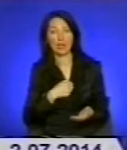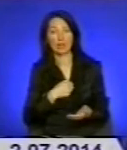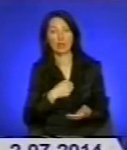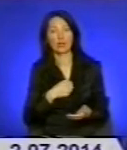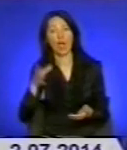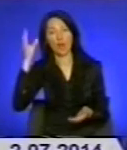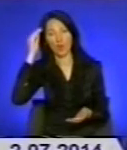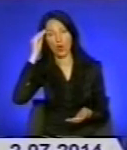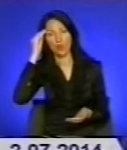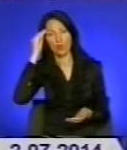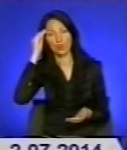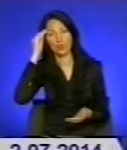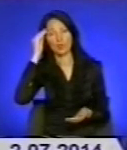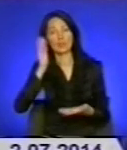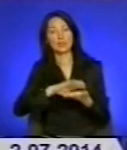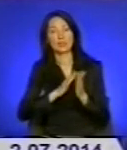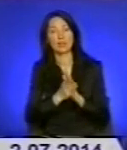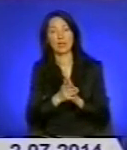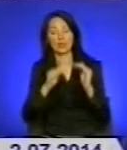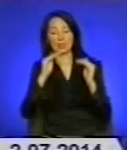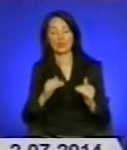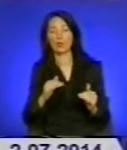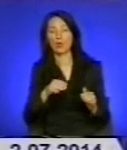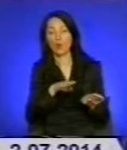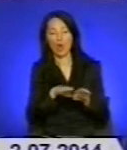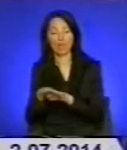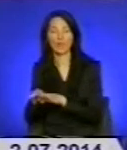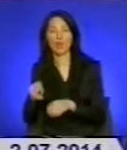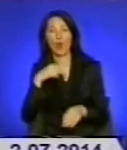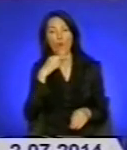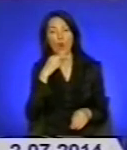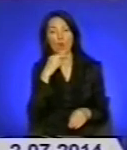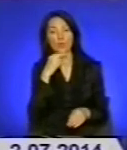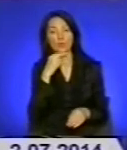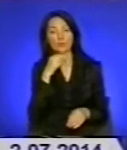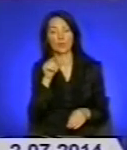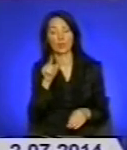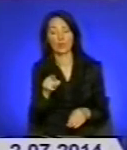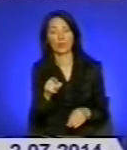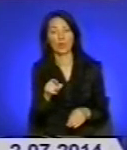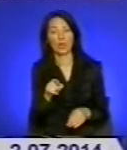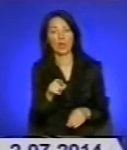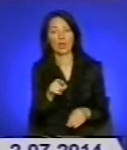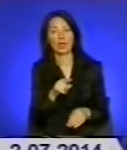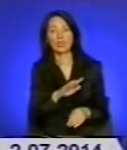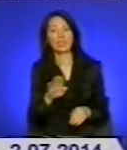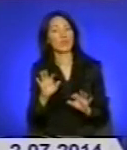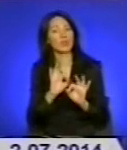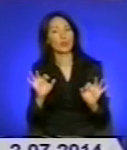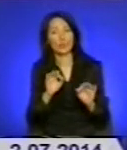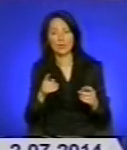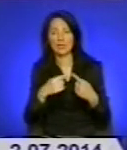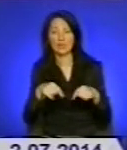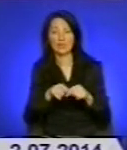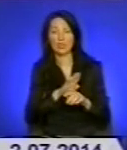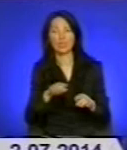враховуючи стан низького рівня уваги за неї вона ні в інформаційній сфері ні